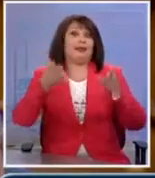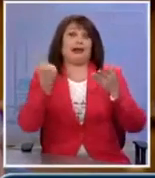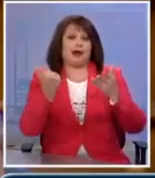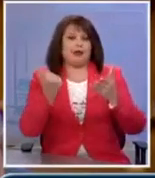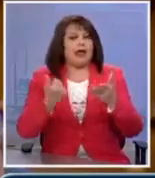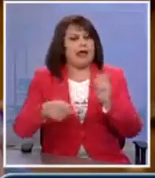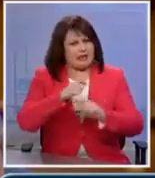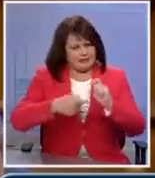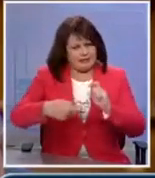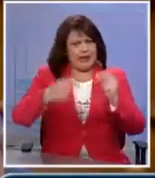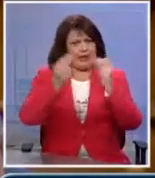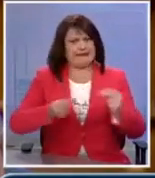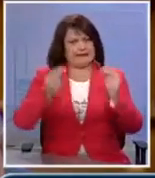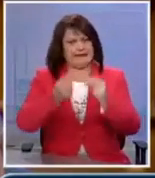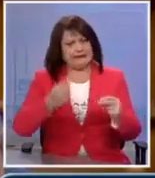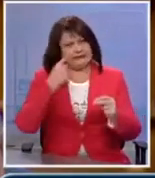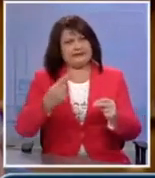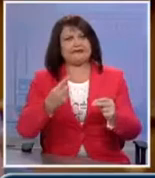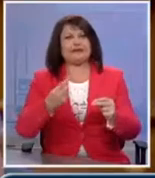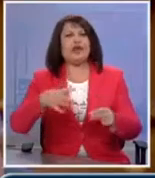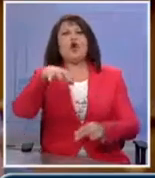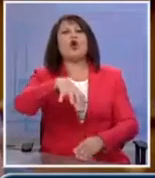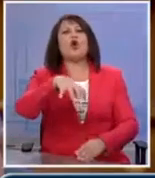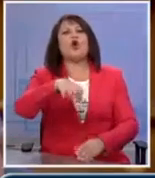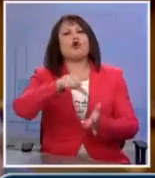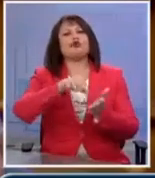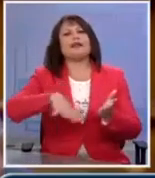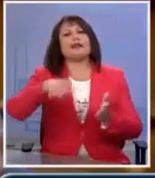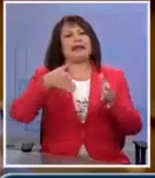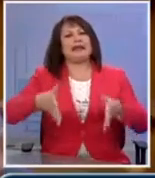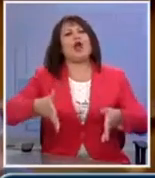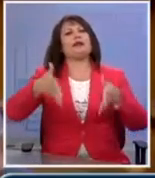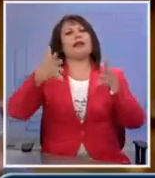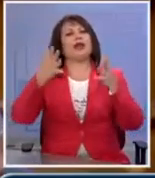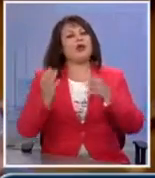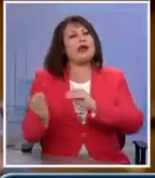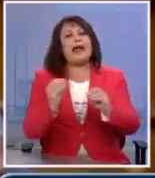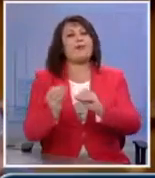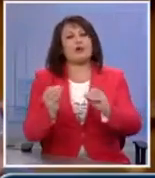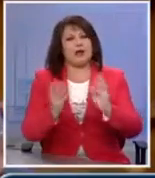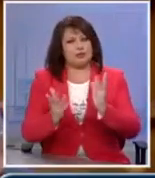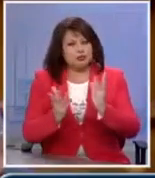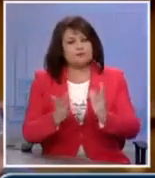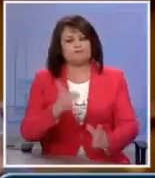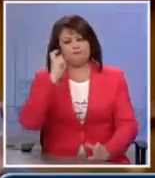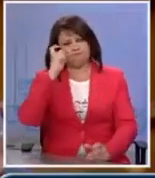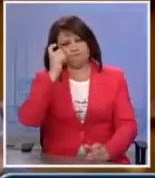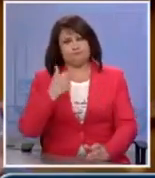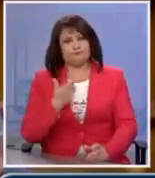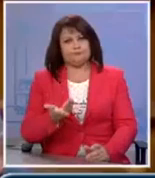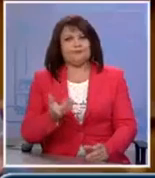λύσεις για τη λειτουργία ενός τέτοιου χώρου εδώ της Αττικής, λαμβανομένων υπόψη και